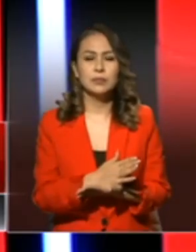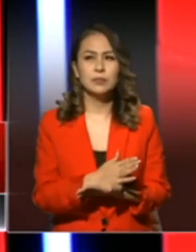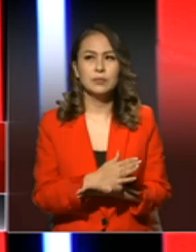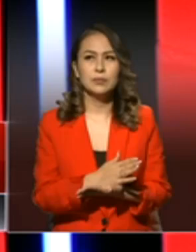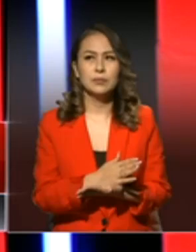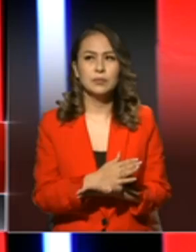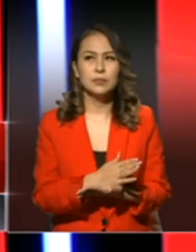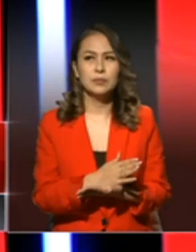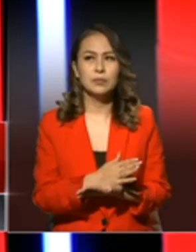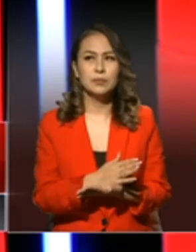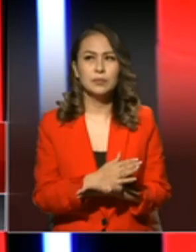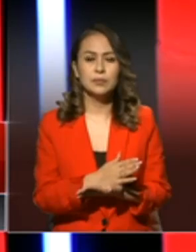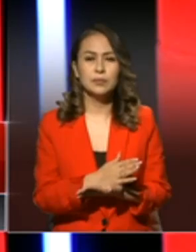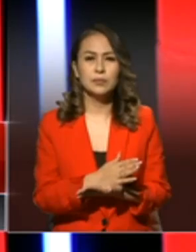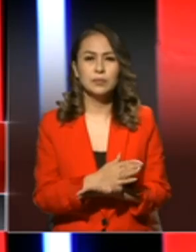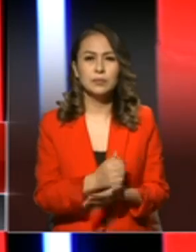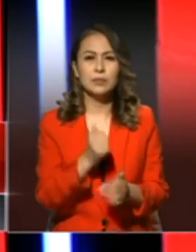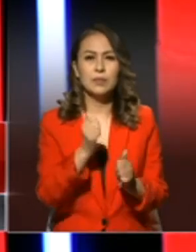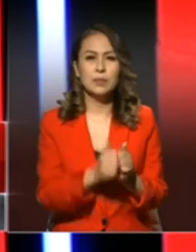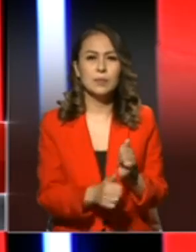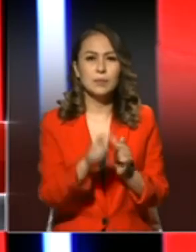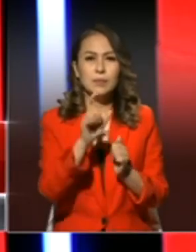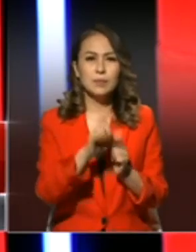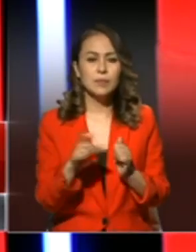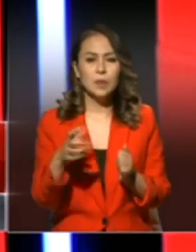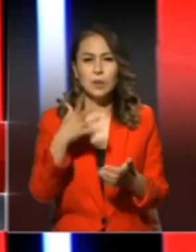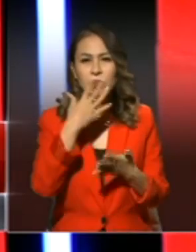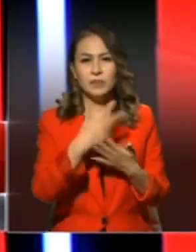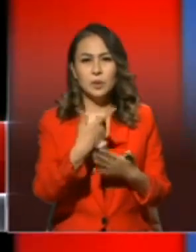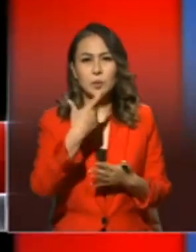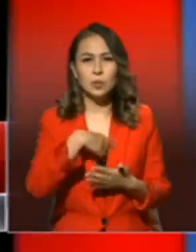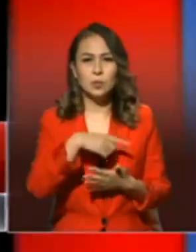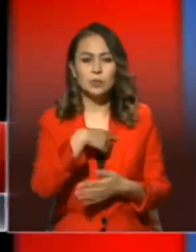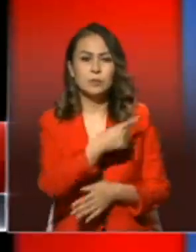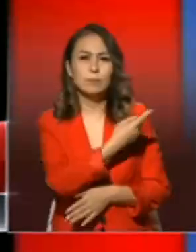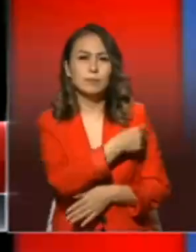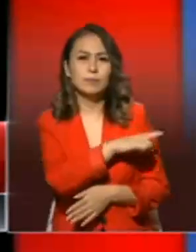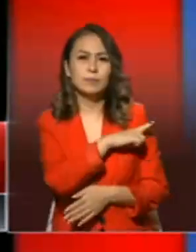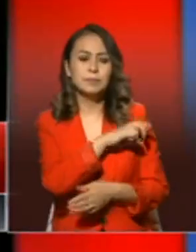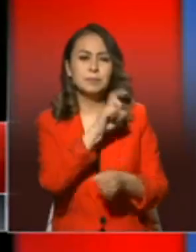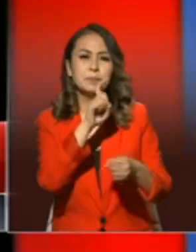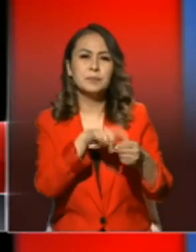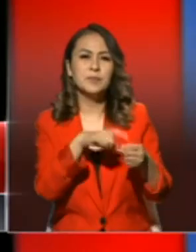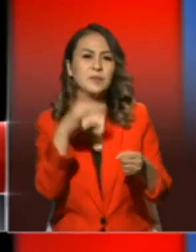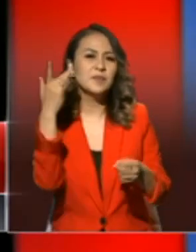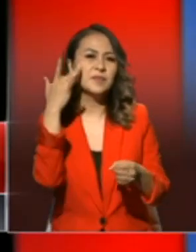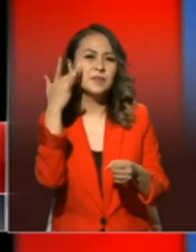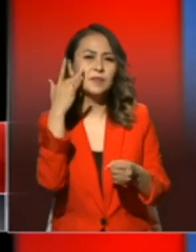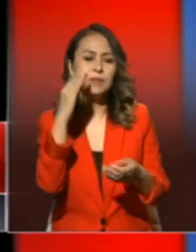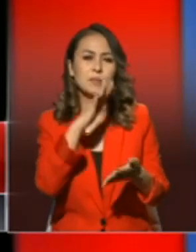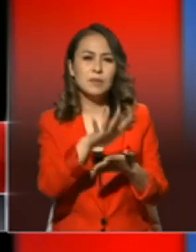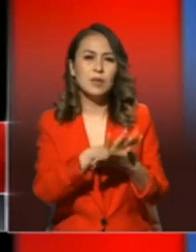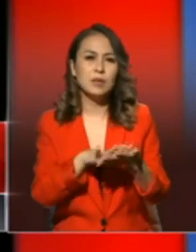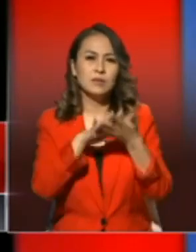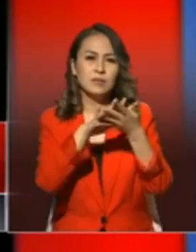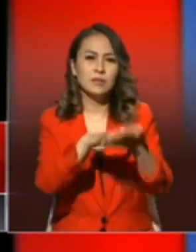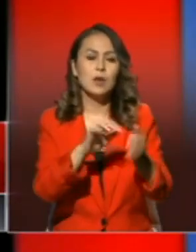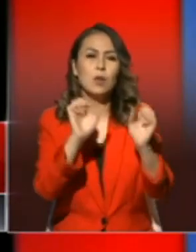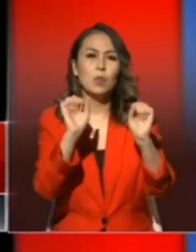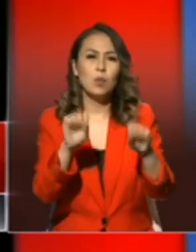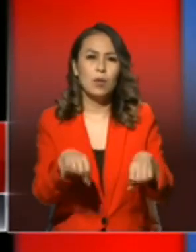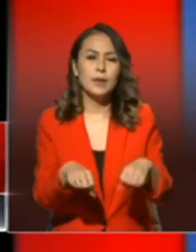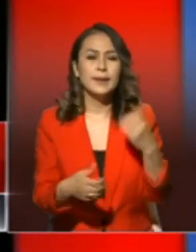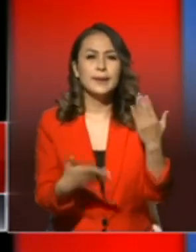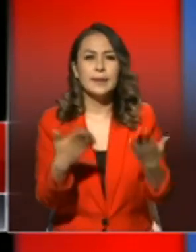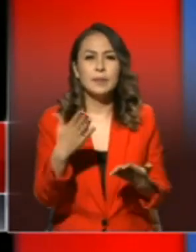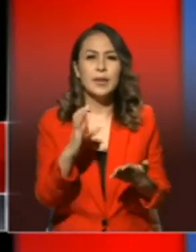Қалай? Әрбір азамат мысалы өзінің тіркелген емханасына барып, өзінің арызын қалдыруға болады.